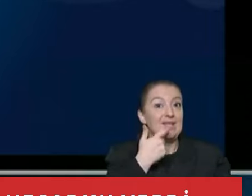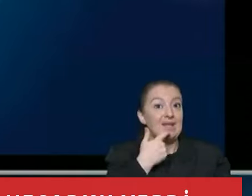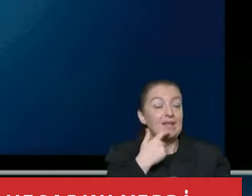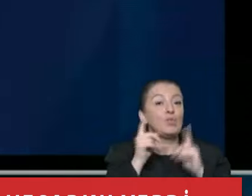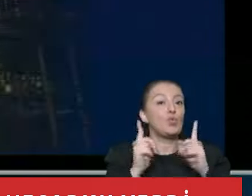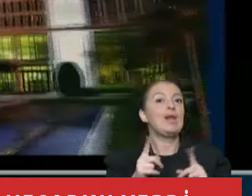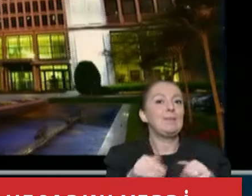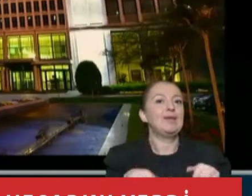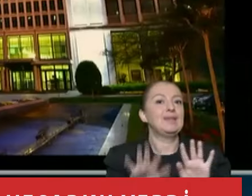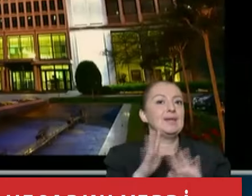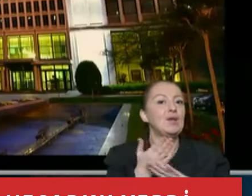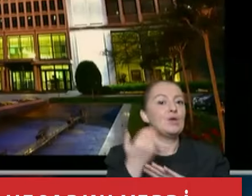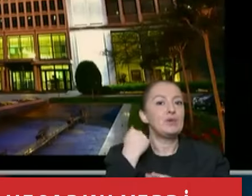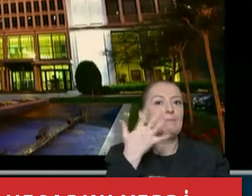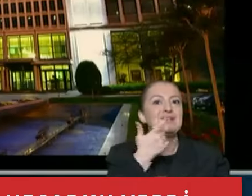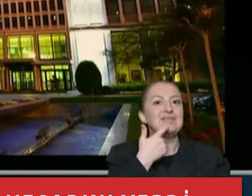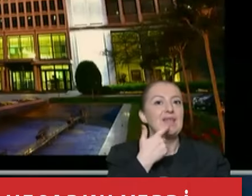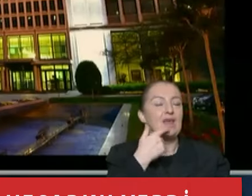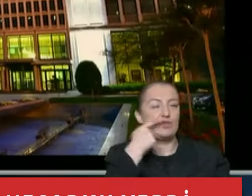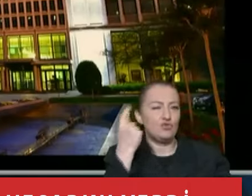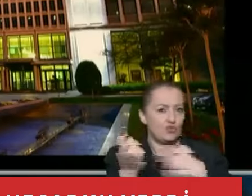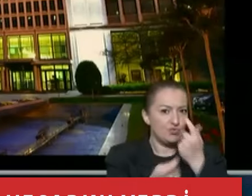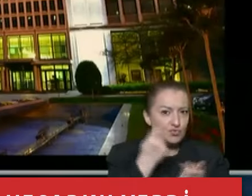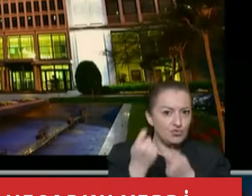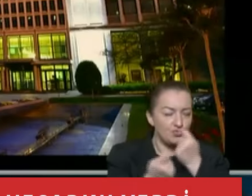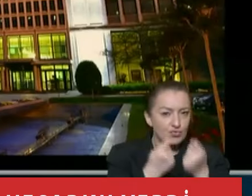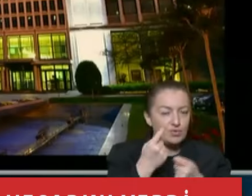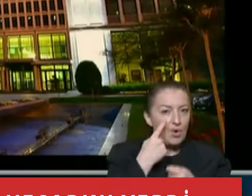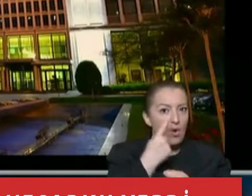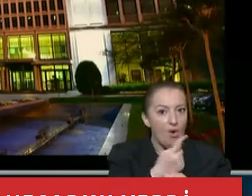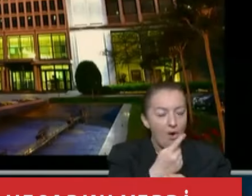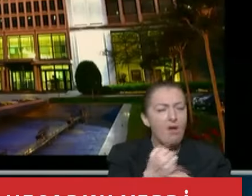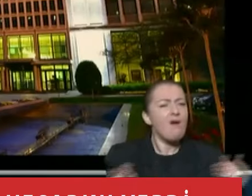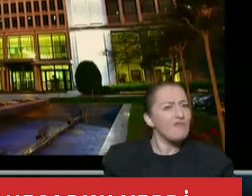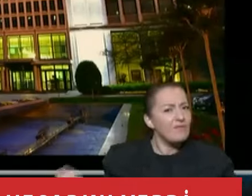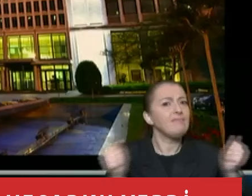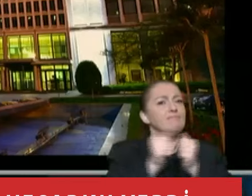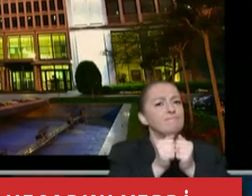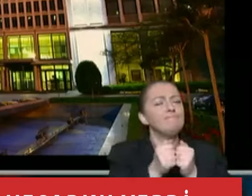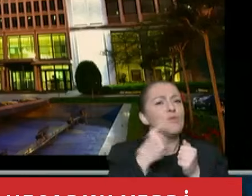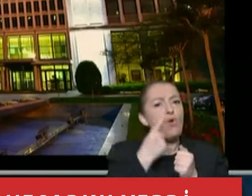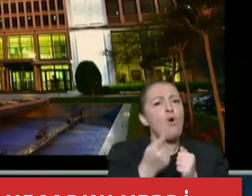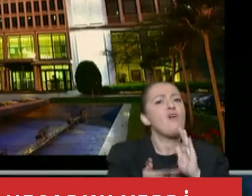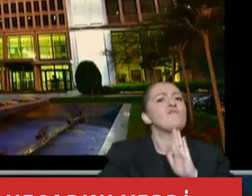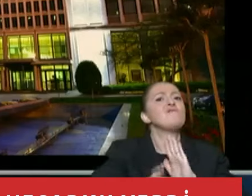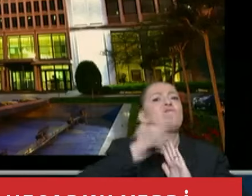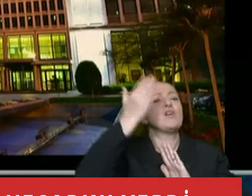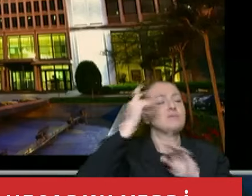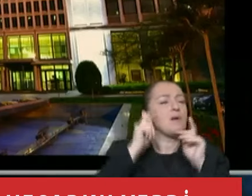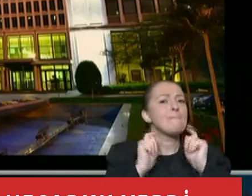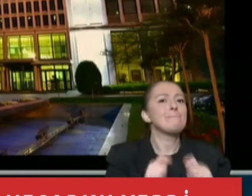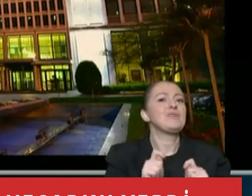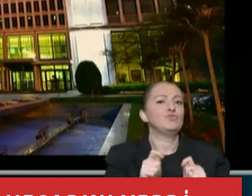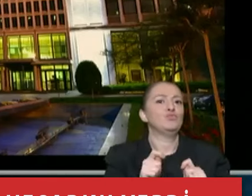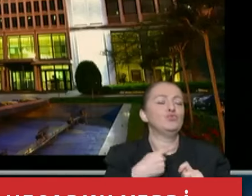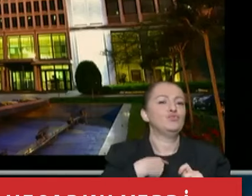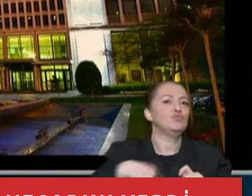rakibiyle geçtiğimiz 5 yılın performansını katlayarak artmak arttırmak durumunda olan bir